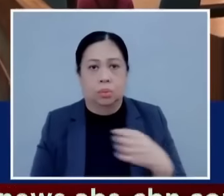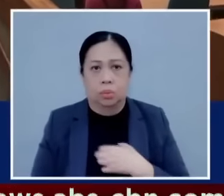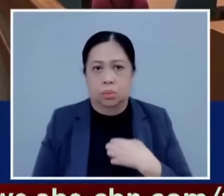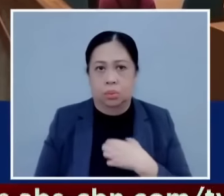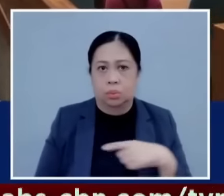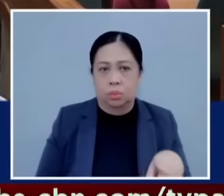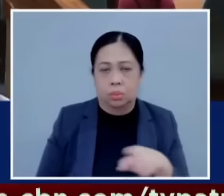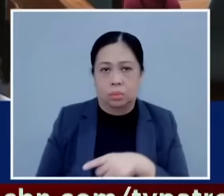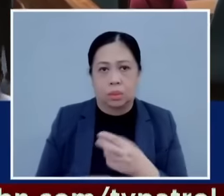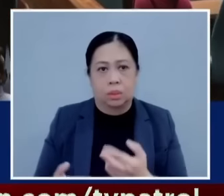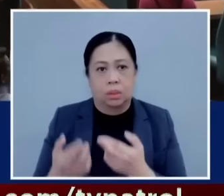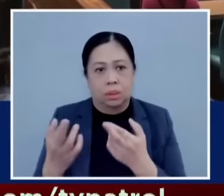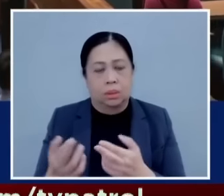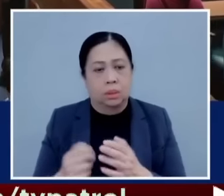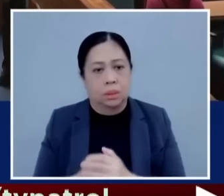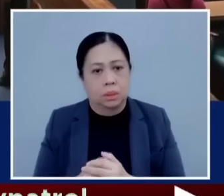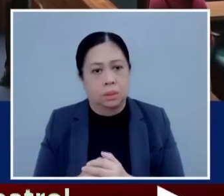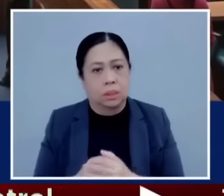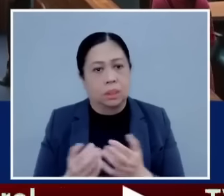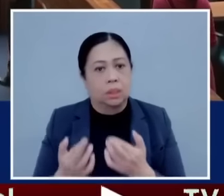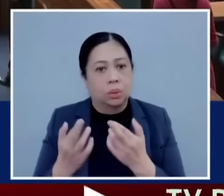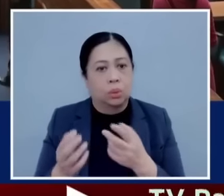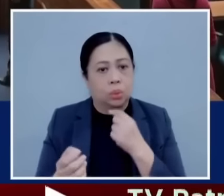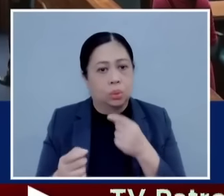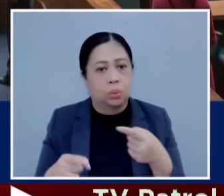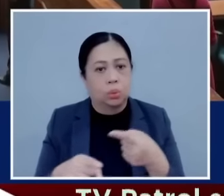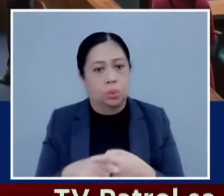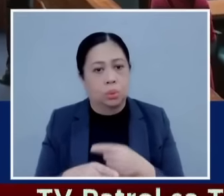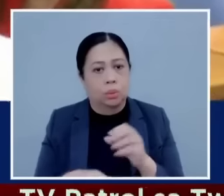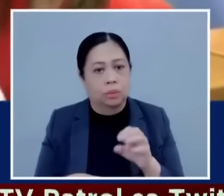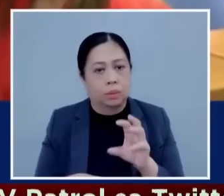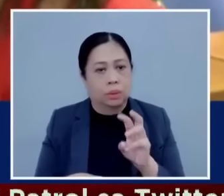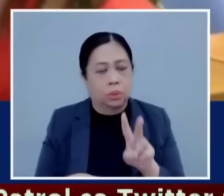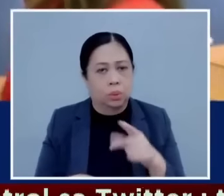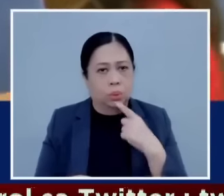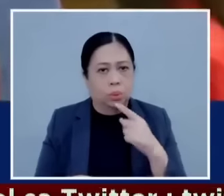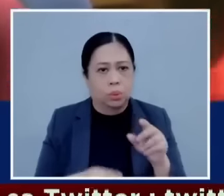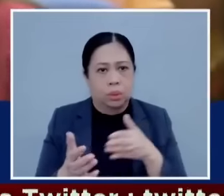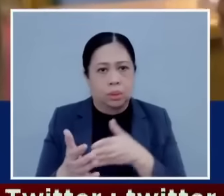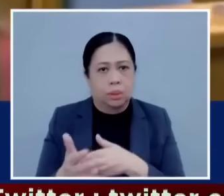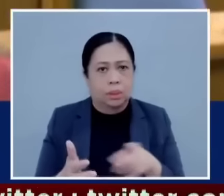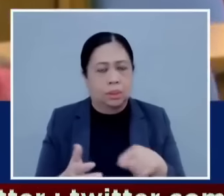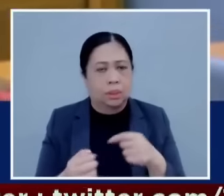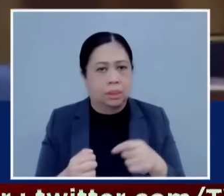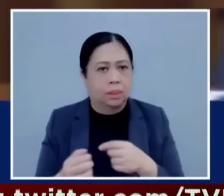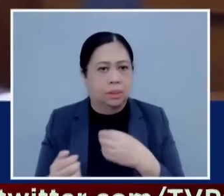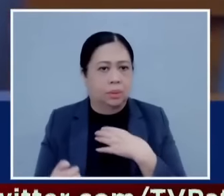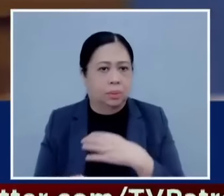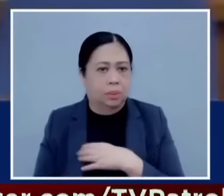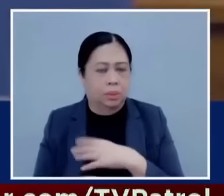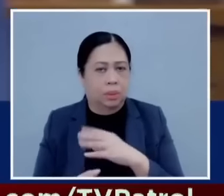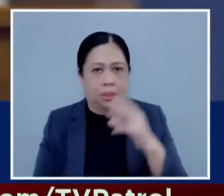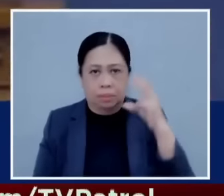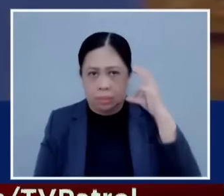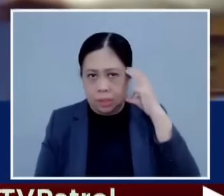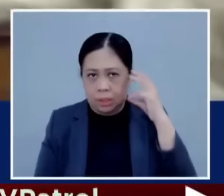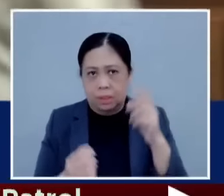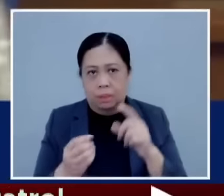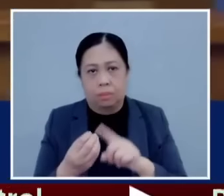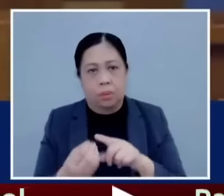Resolution 1562 o ang resolusyong kumukontra sa matinding banat ng mga senador laban sa Kamara at kay Speaker Martin Romualdez kaugnay ng